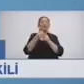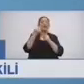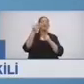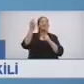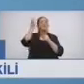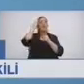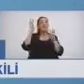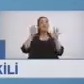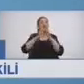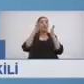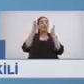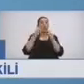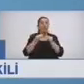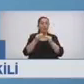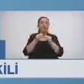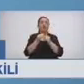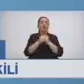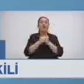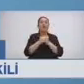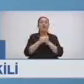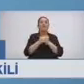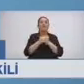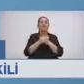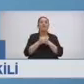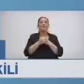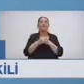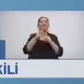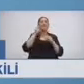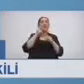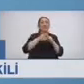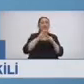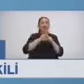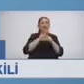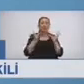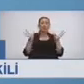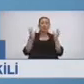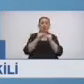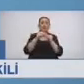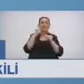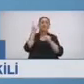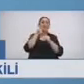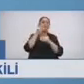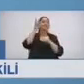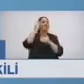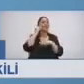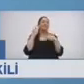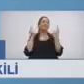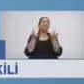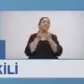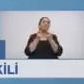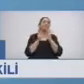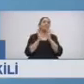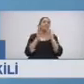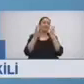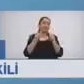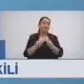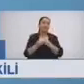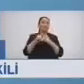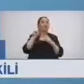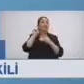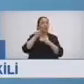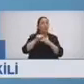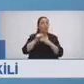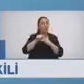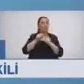üzere İstanbul'u afetlere hazırlama konusunda hızlı ve bütüncül bir anlayışla çalışmalarımızı sürdürüyoruz. Bu